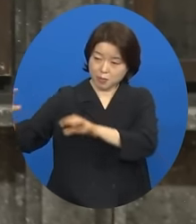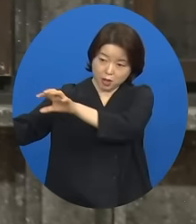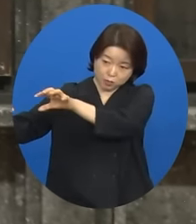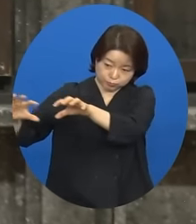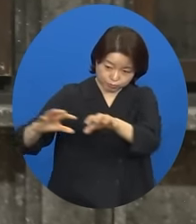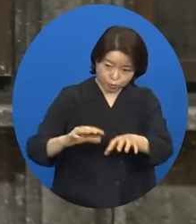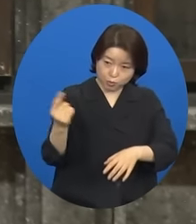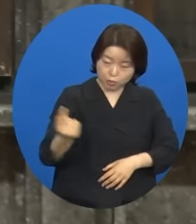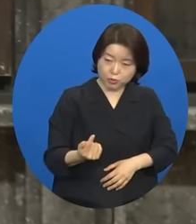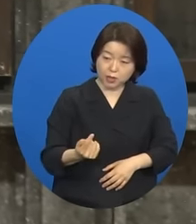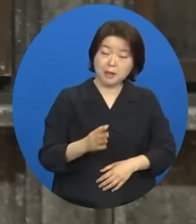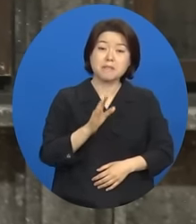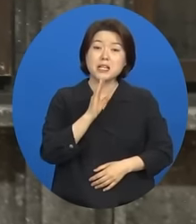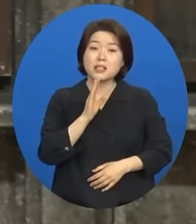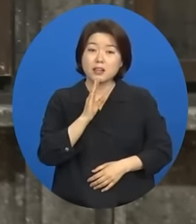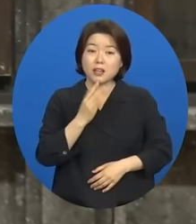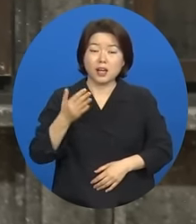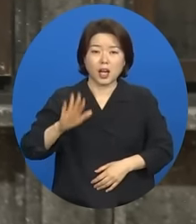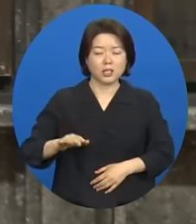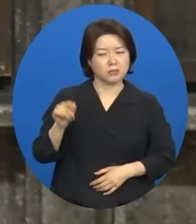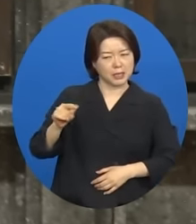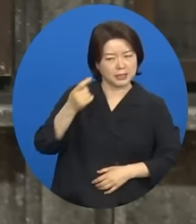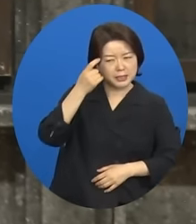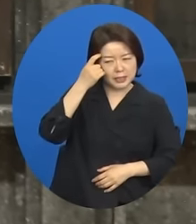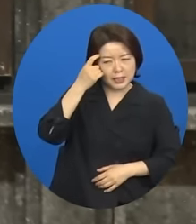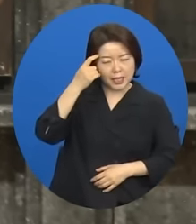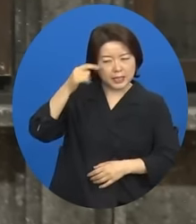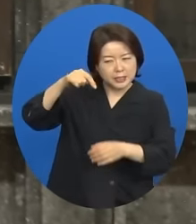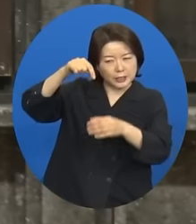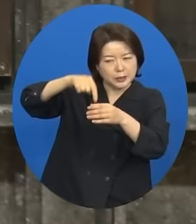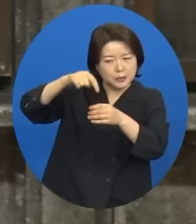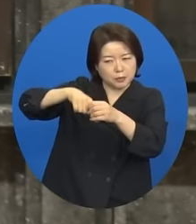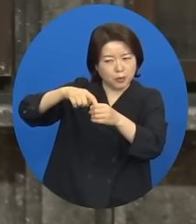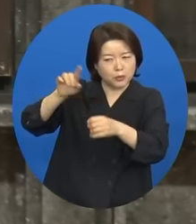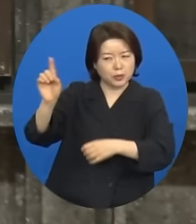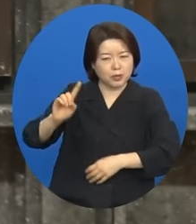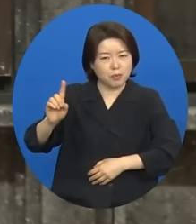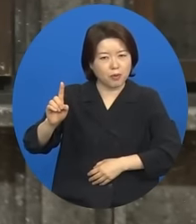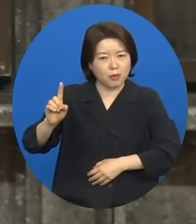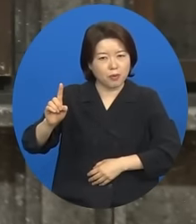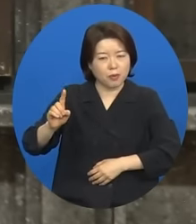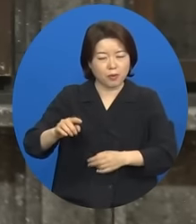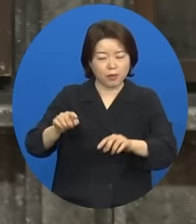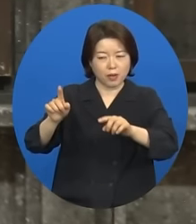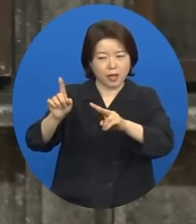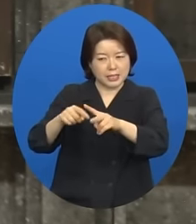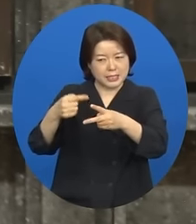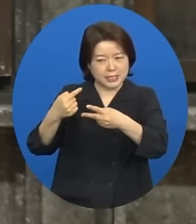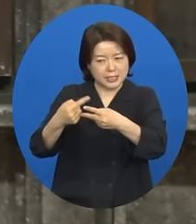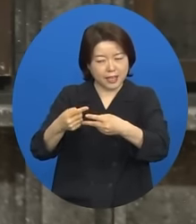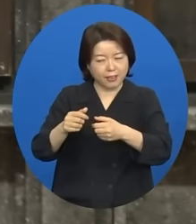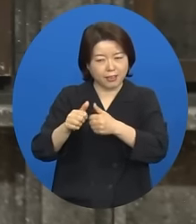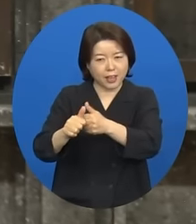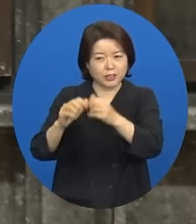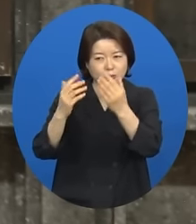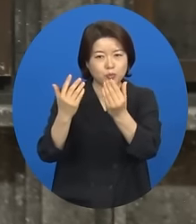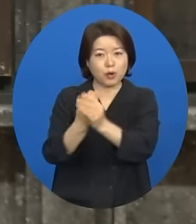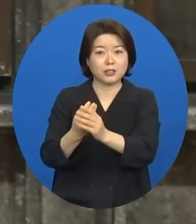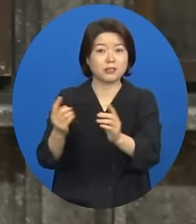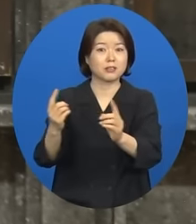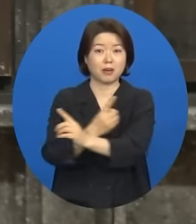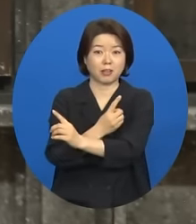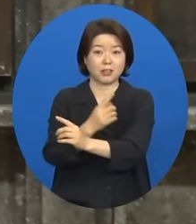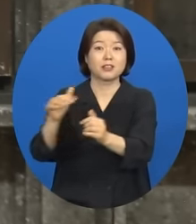과연 그게 팩트긴 하지만 도대체 이것이 무슨 의미냐는 해석에 따라서 완전히 달라지는 것이죠.